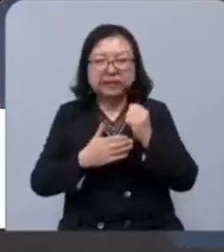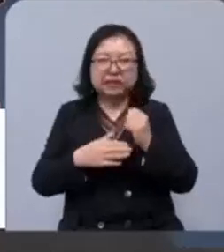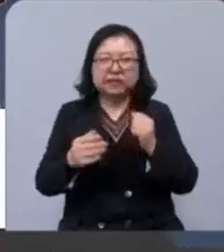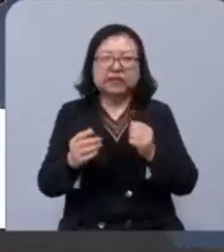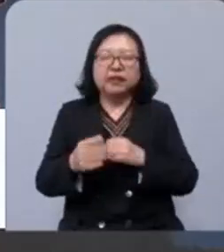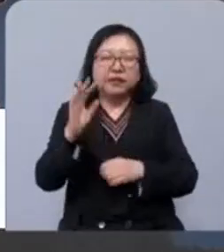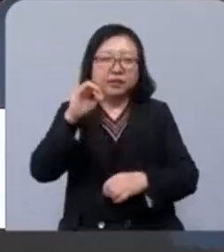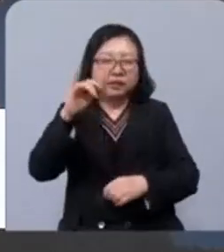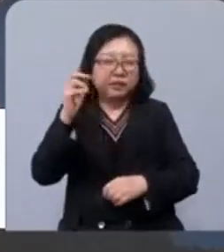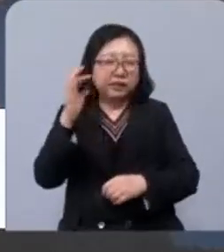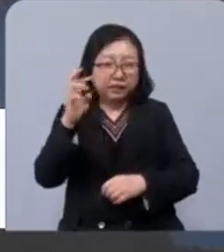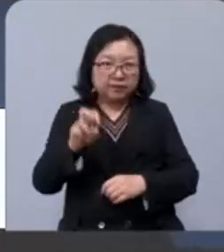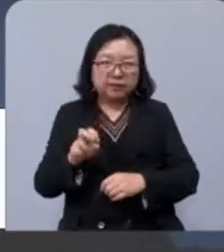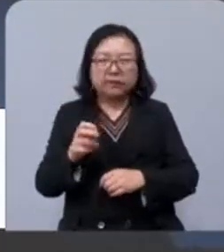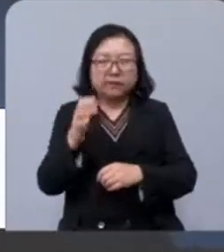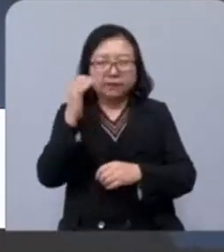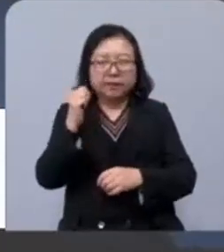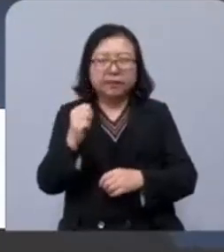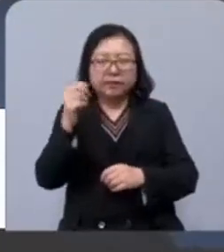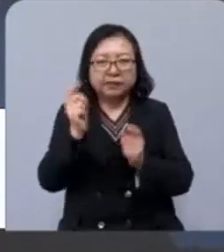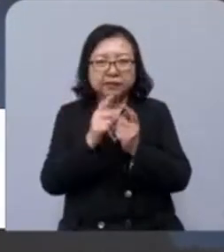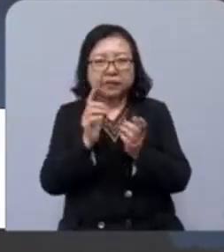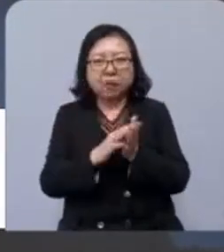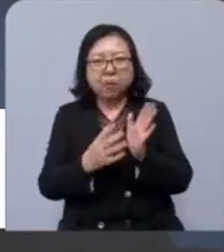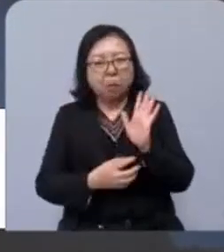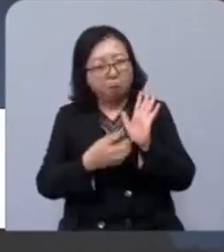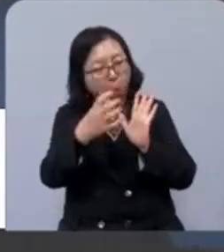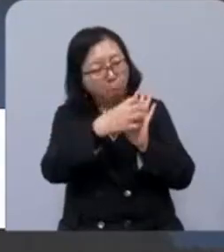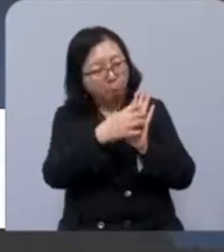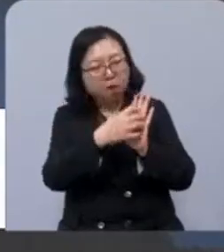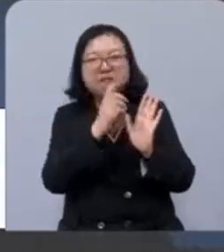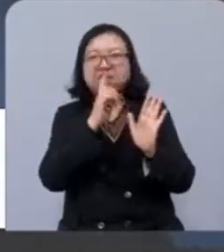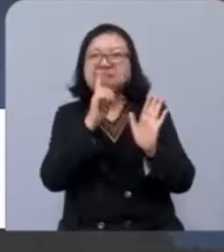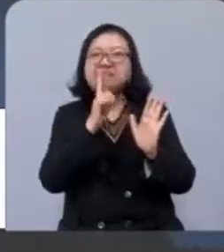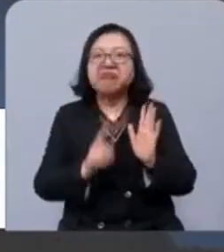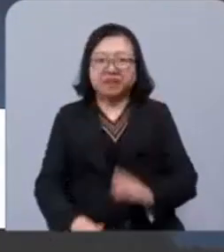공개해 논란을 일고 있는데요 정진규 기자가 보도합니다